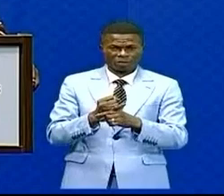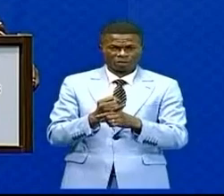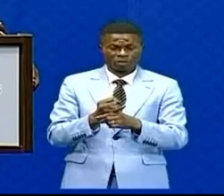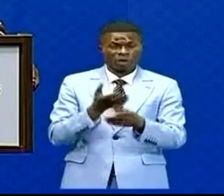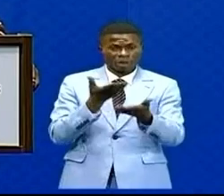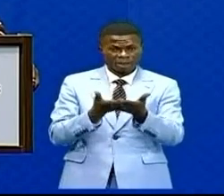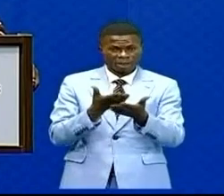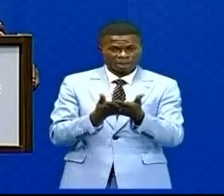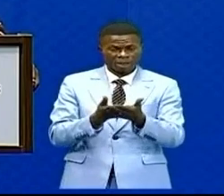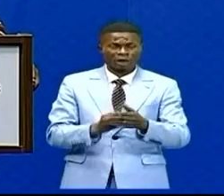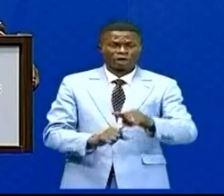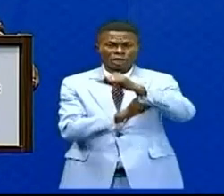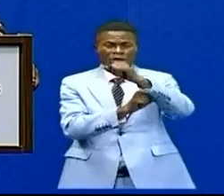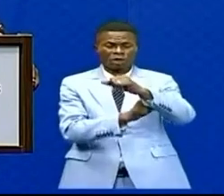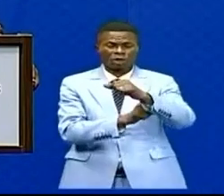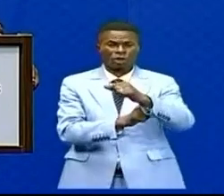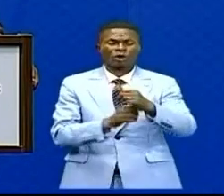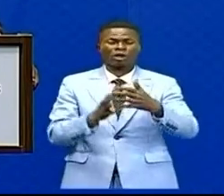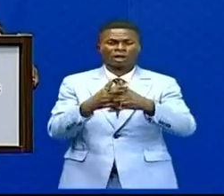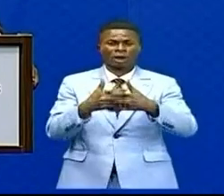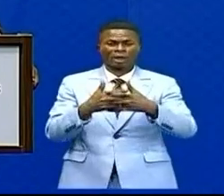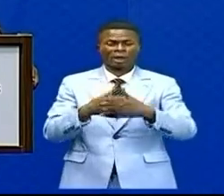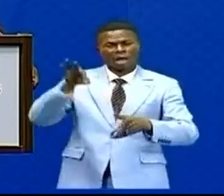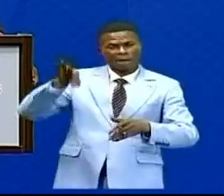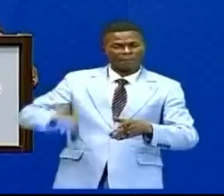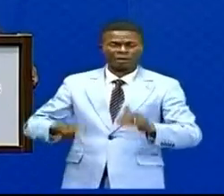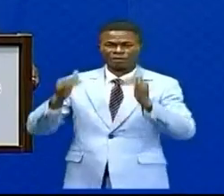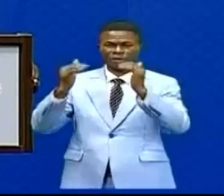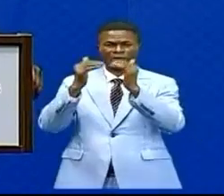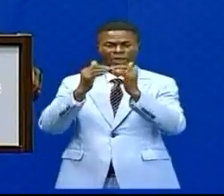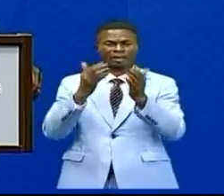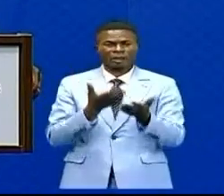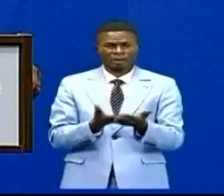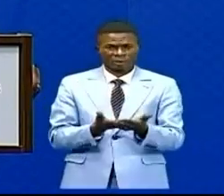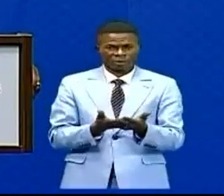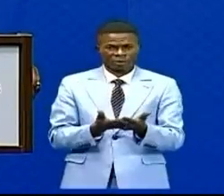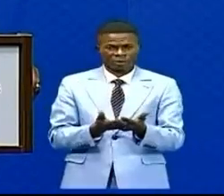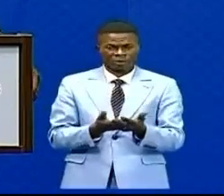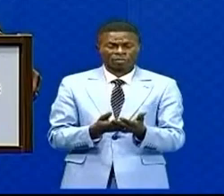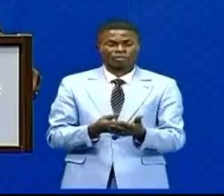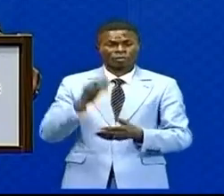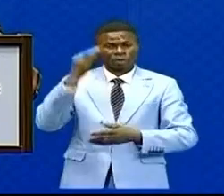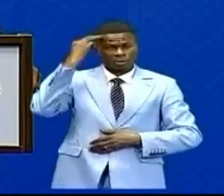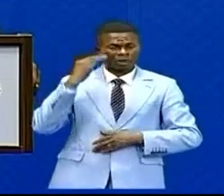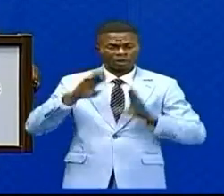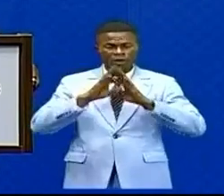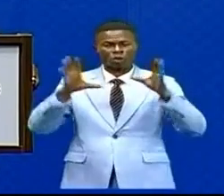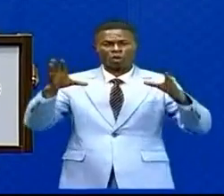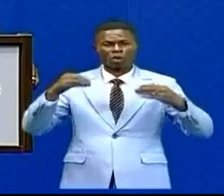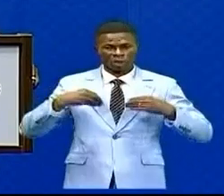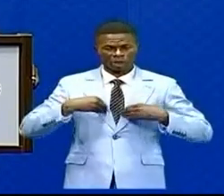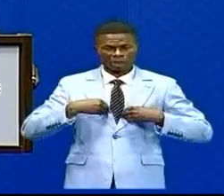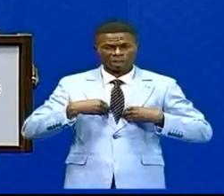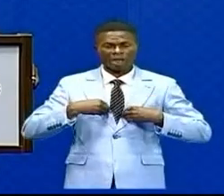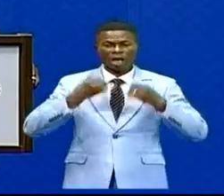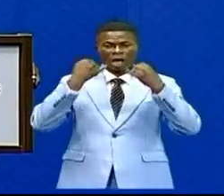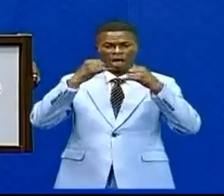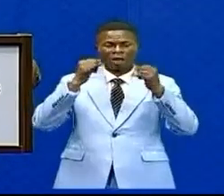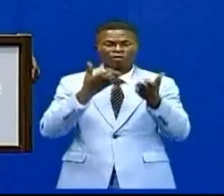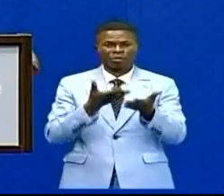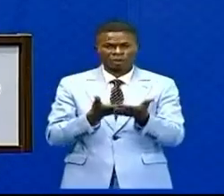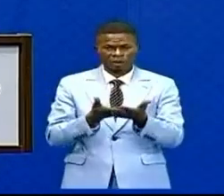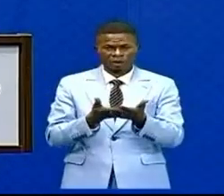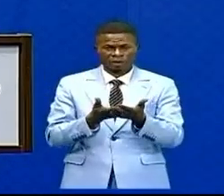va privilégier des partenariats gagnant-gagnant. Le Conseil a pris acte de cette note